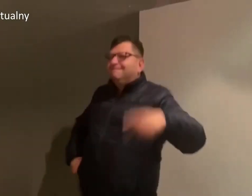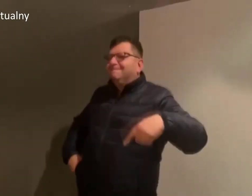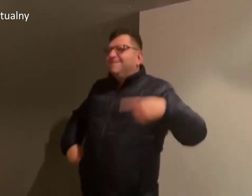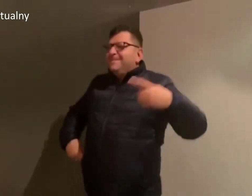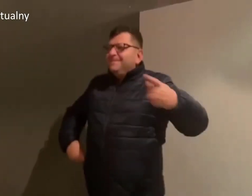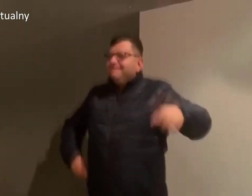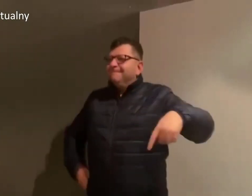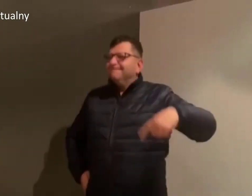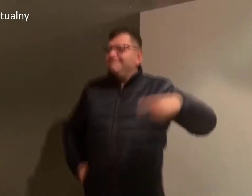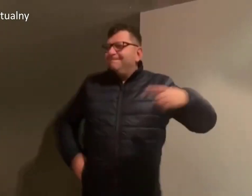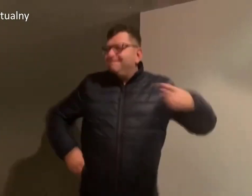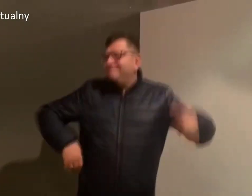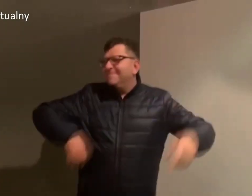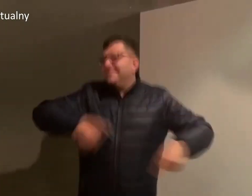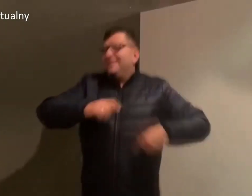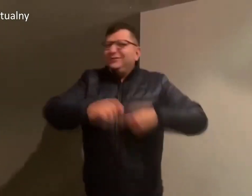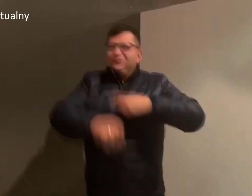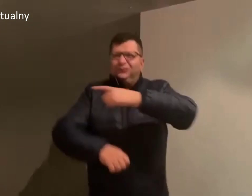Kaczyński śmiech.